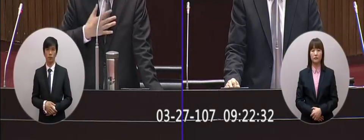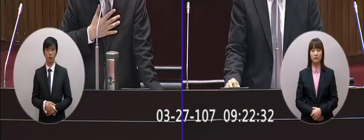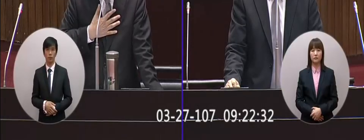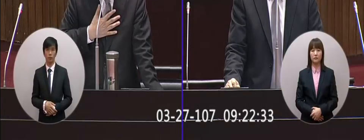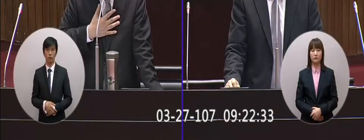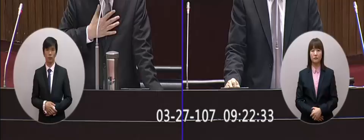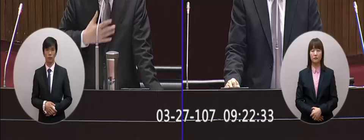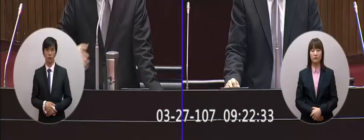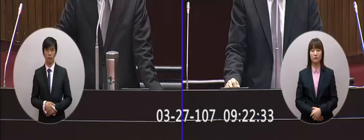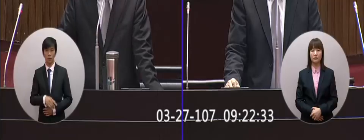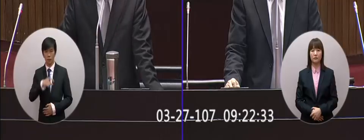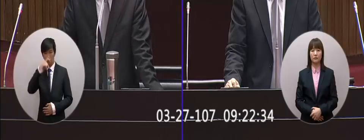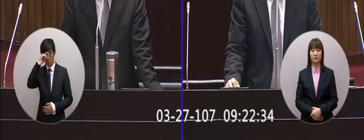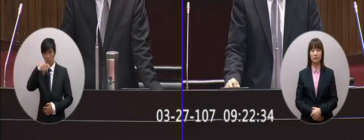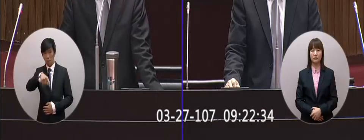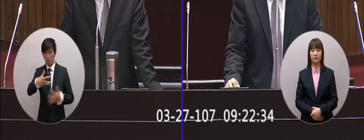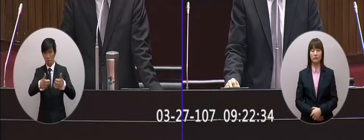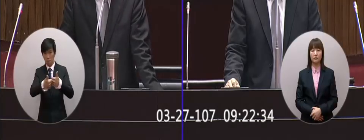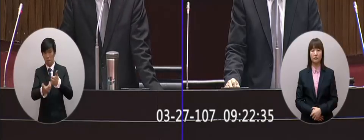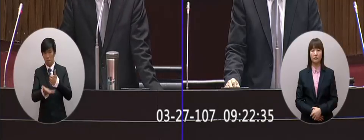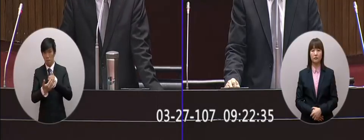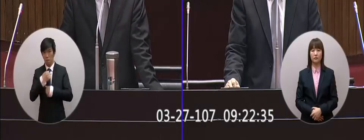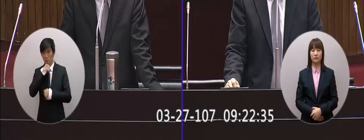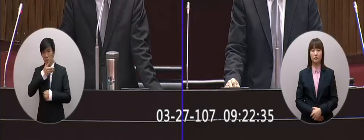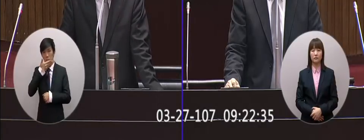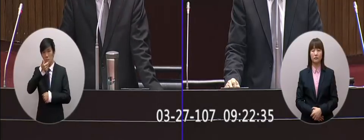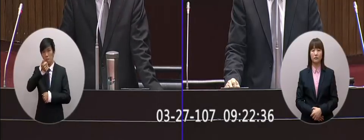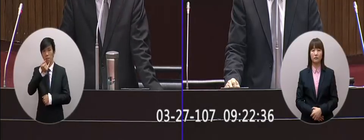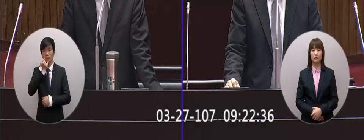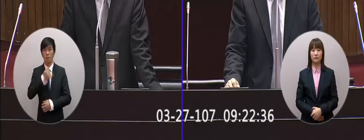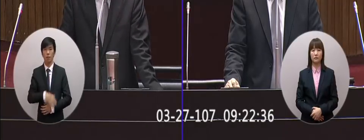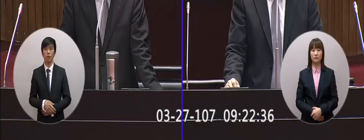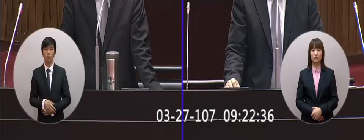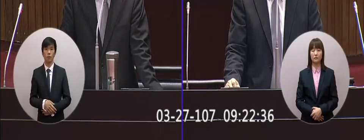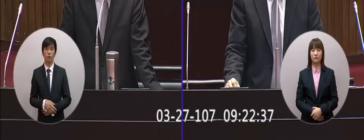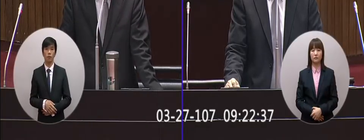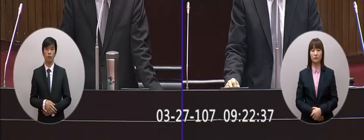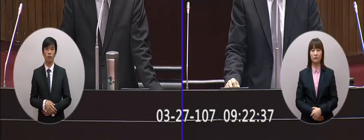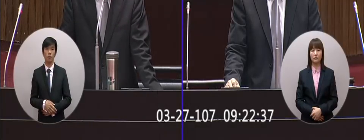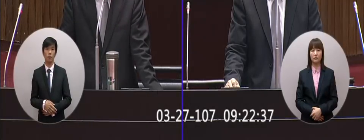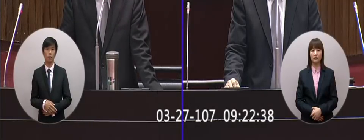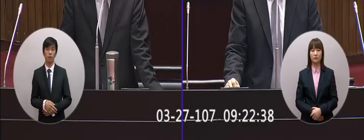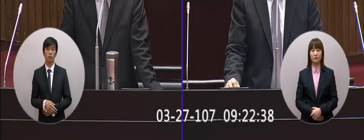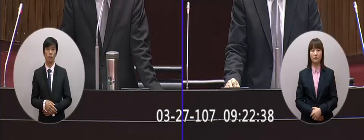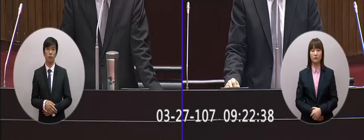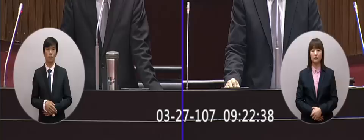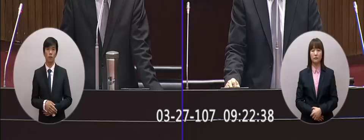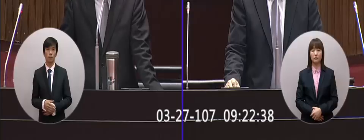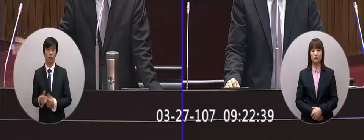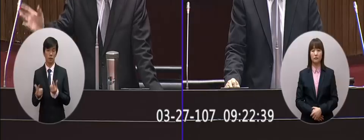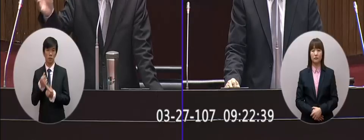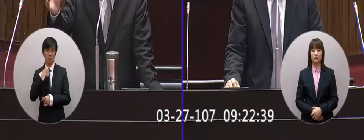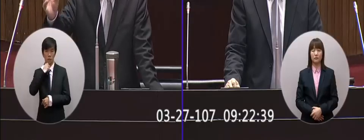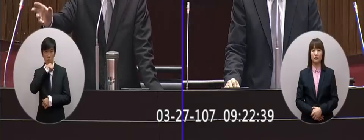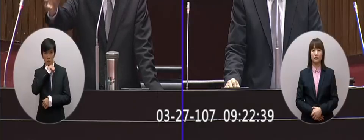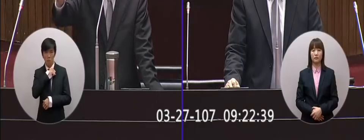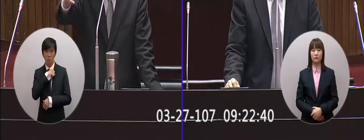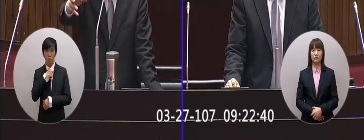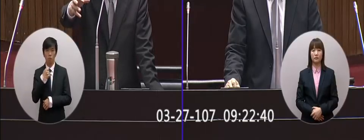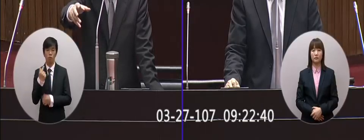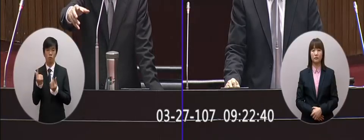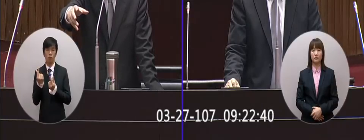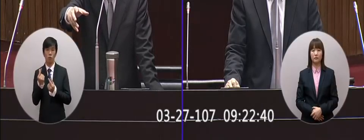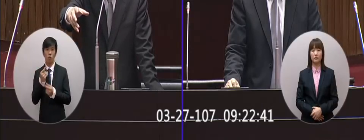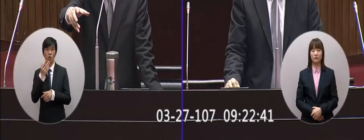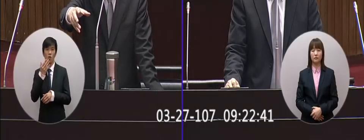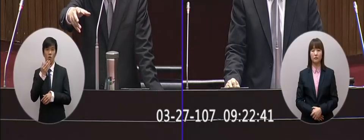能够得到对台湾有利的事情好比我们过去长久以来都希望我们不应该把所有的鸡蛋